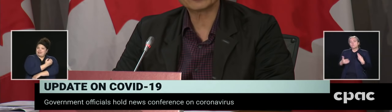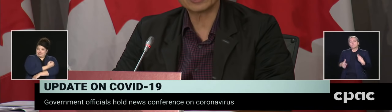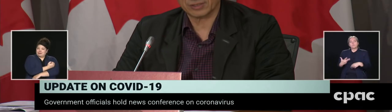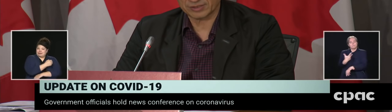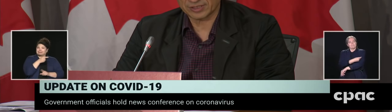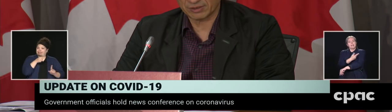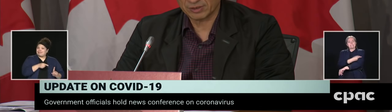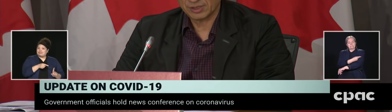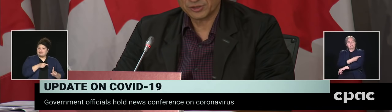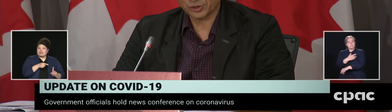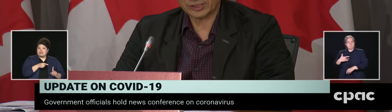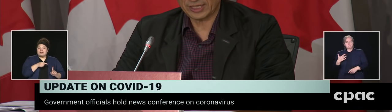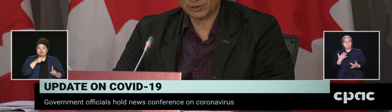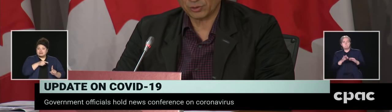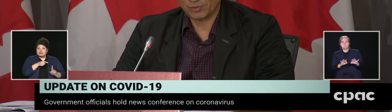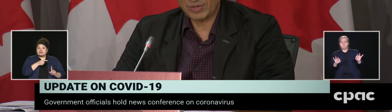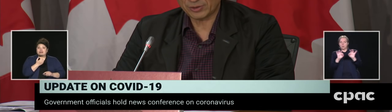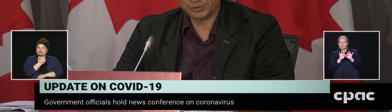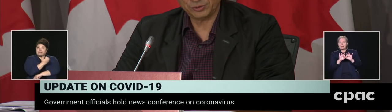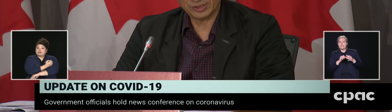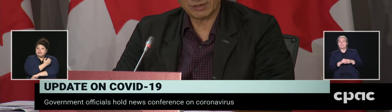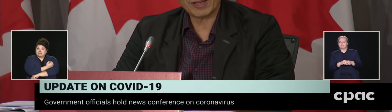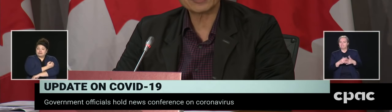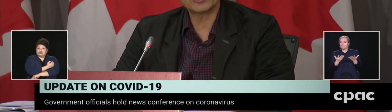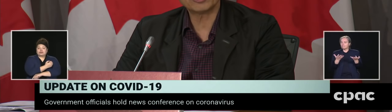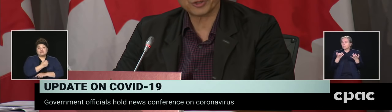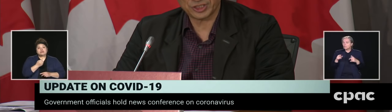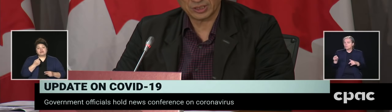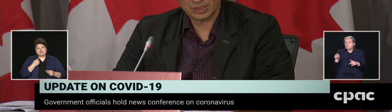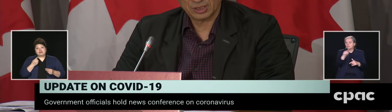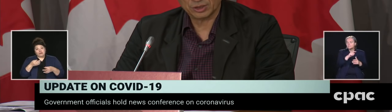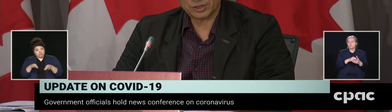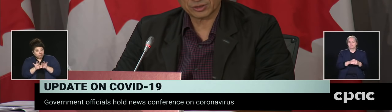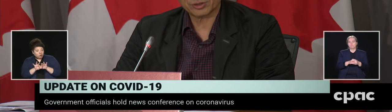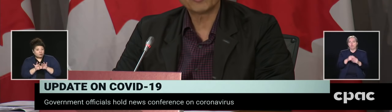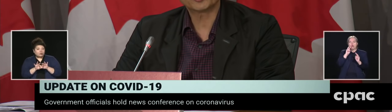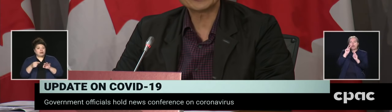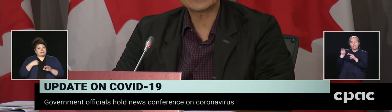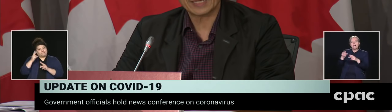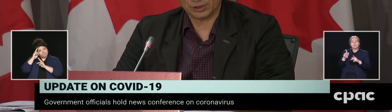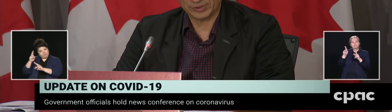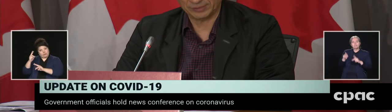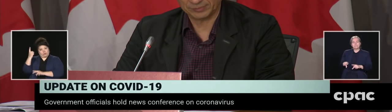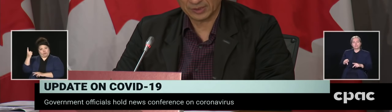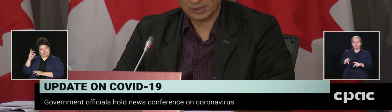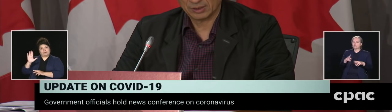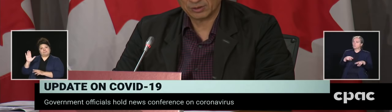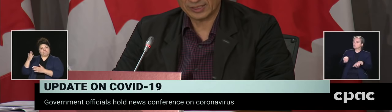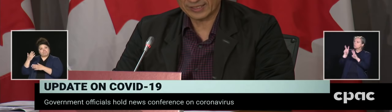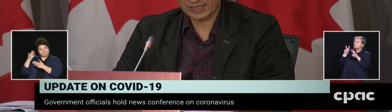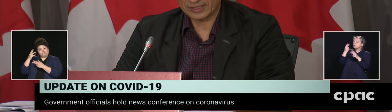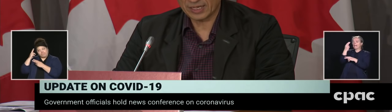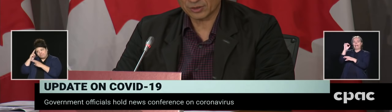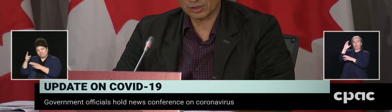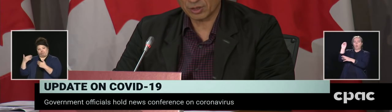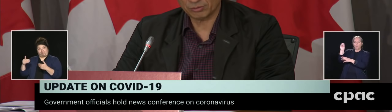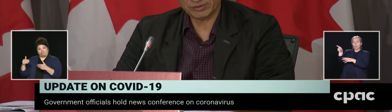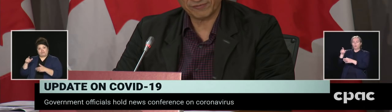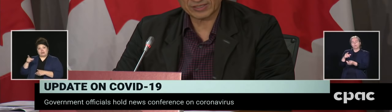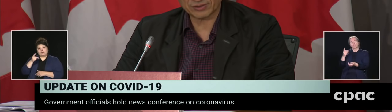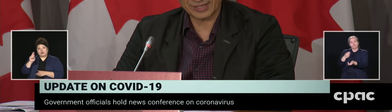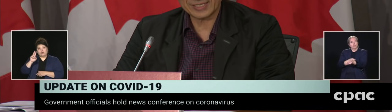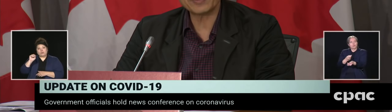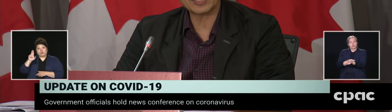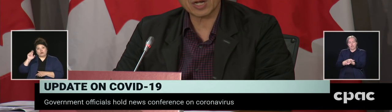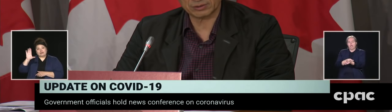attirer votre attention sur un héros méconnu de la vaccinologie, le Dr. Maurice Hillman, dont la carrière rend compte